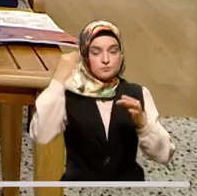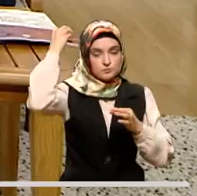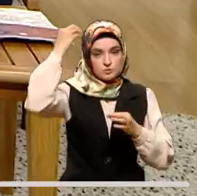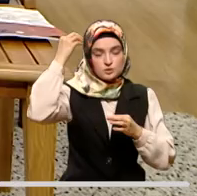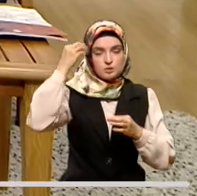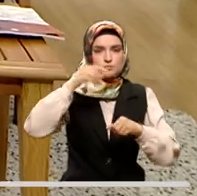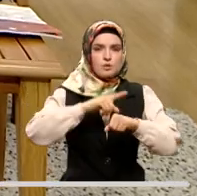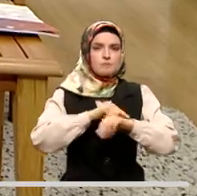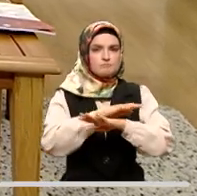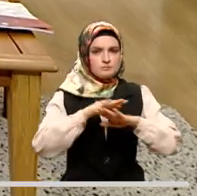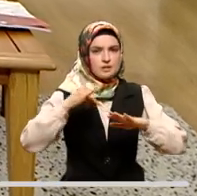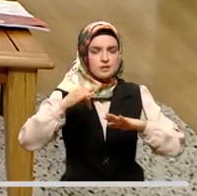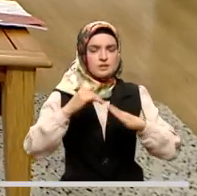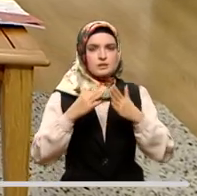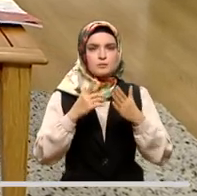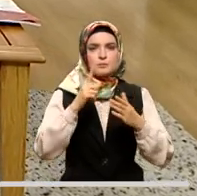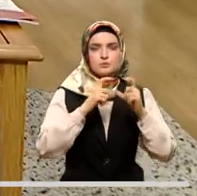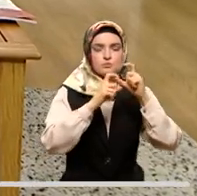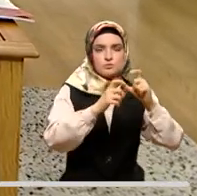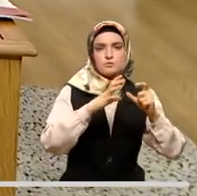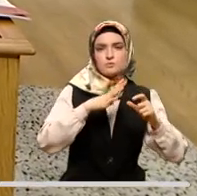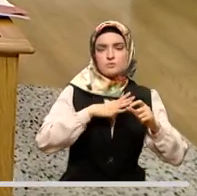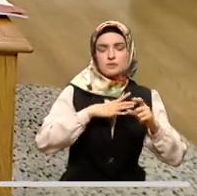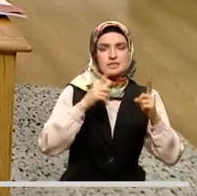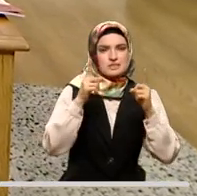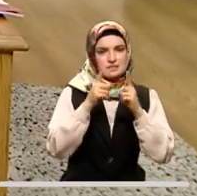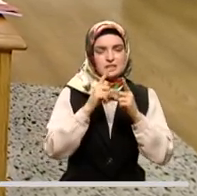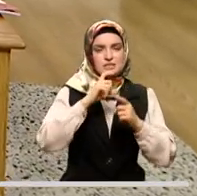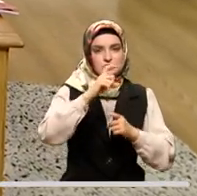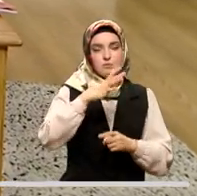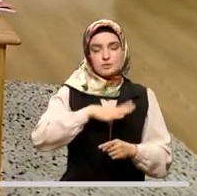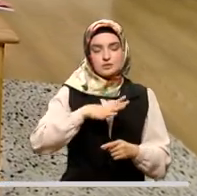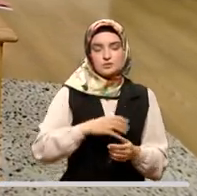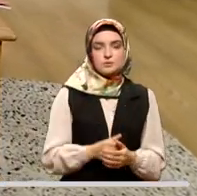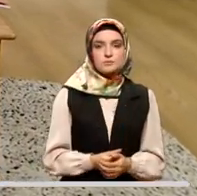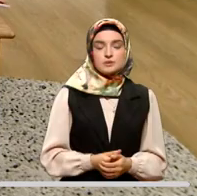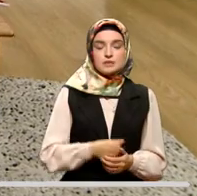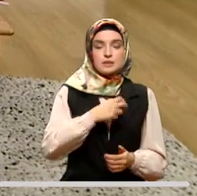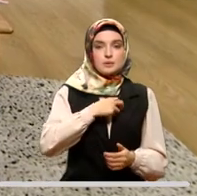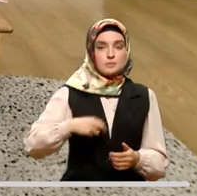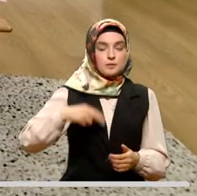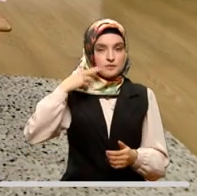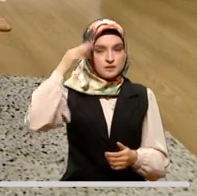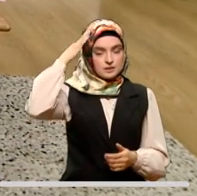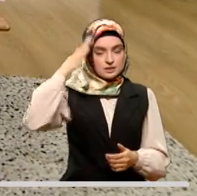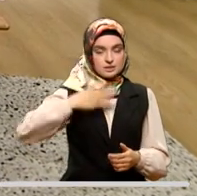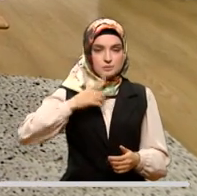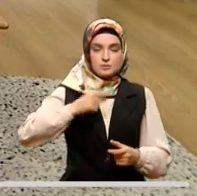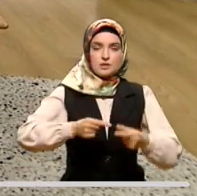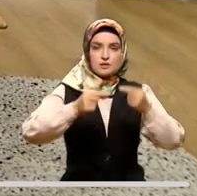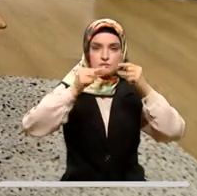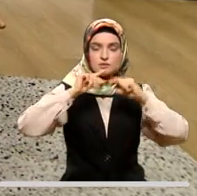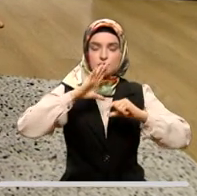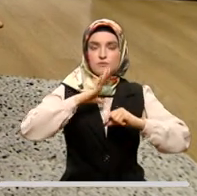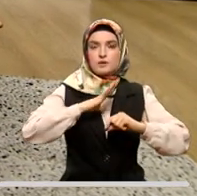ama bir soruyu daha yönelteceğim. Belki kısa bile olsa cevabını rica ediyorum. Şimdi Peygamber Efendimiz'in öyle bir hadisi şerifi var ki yaptığınız